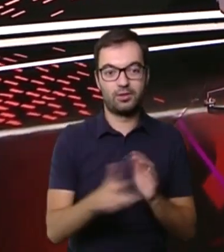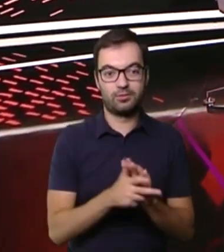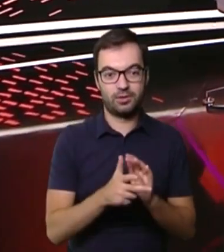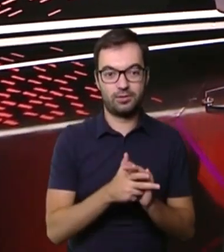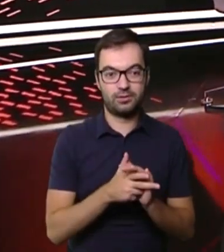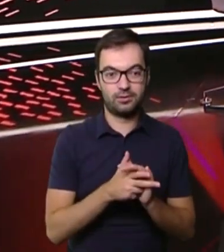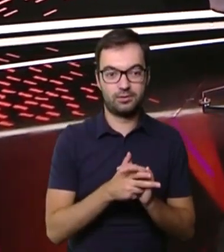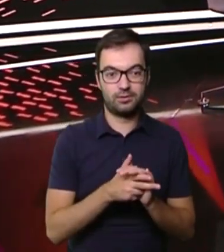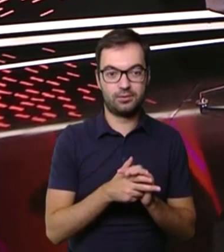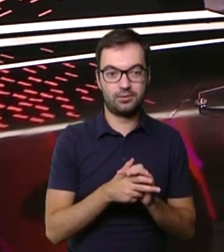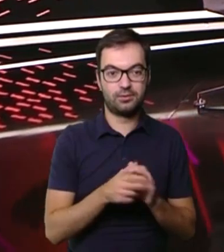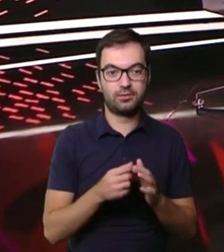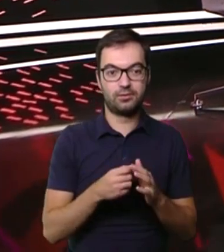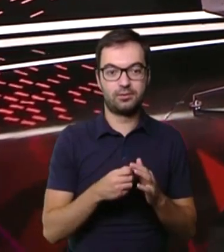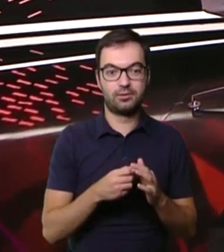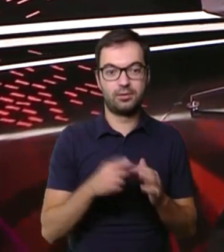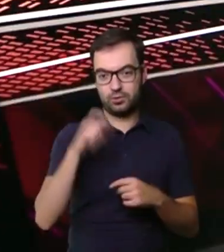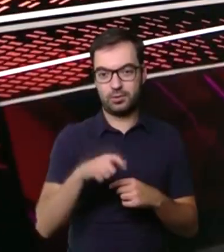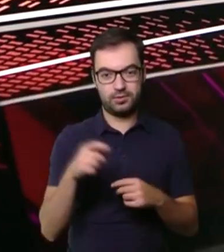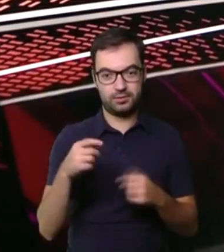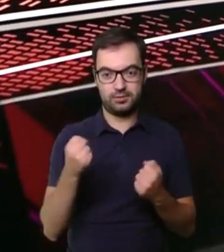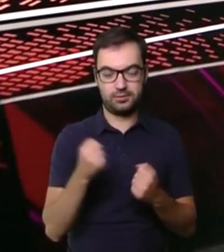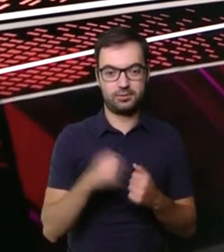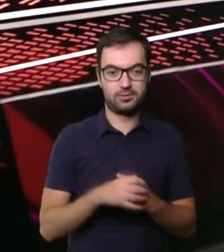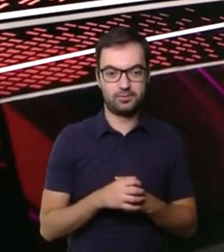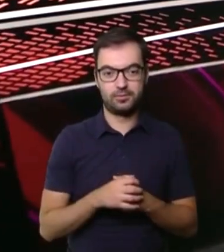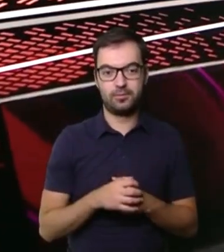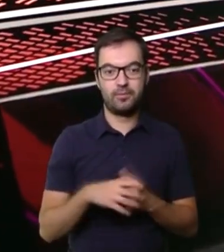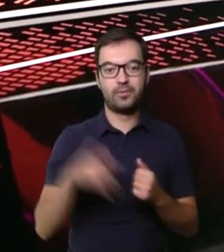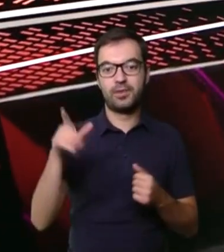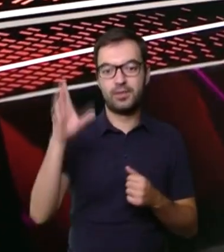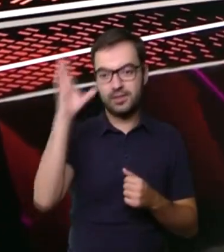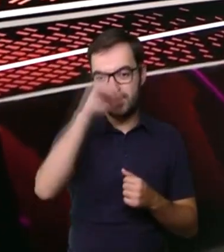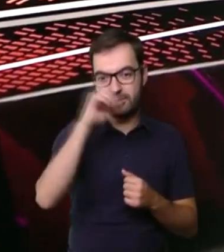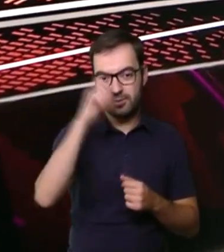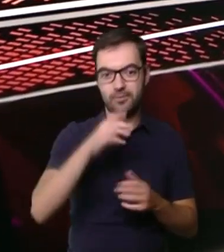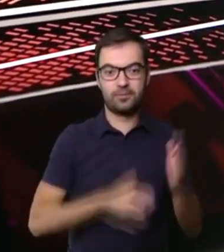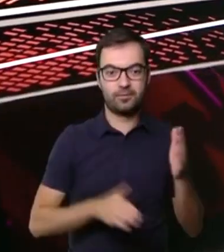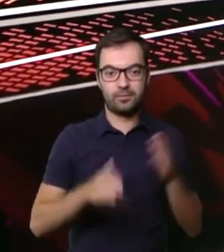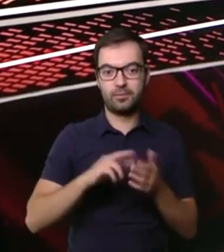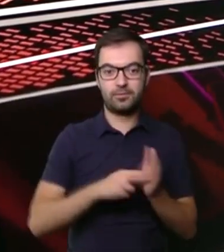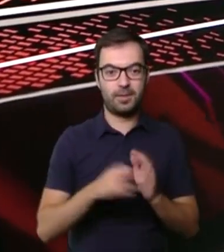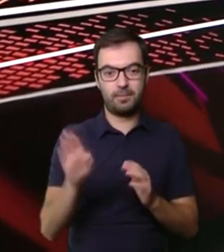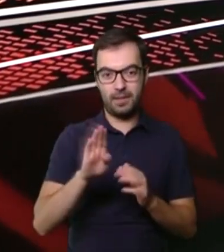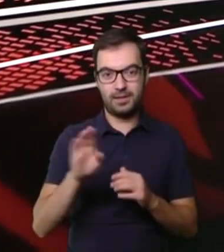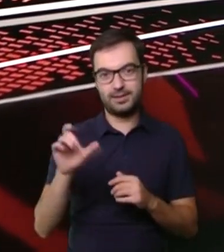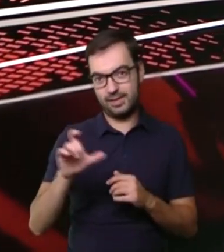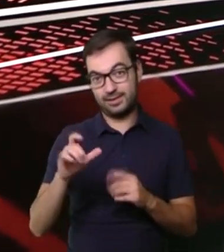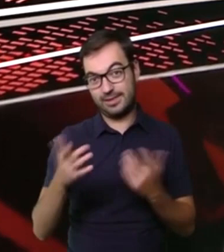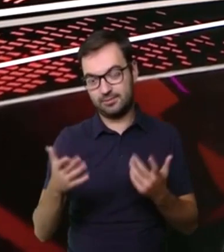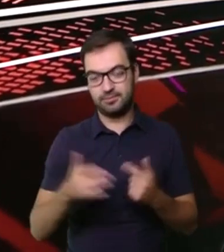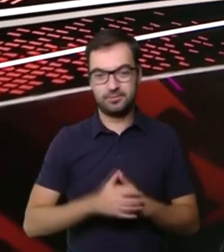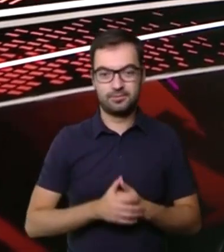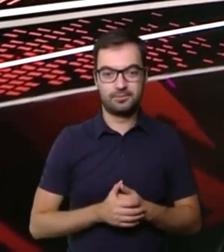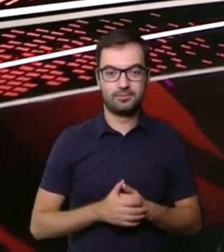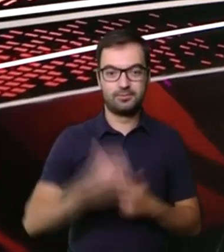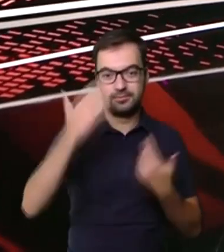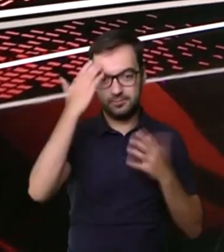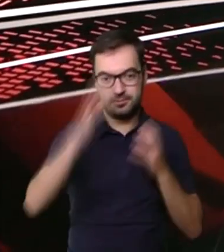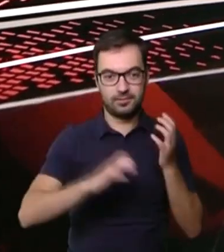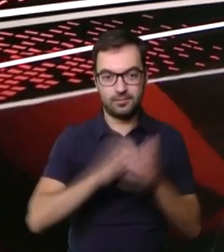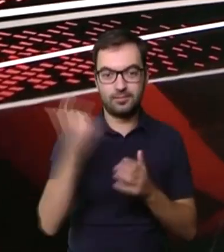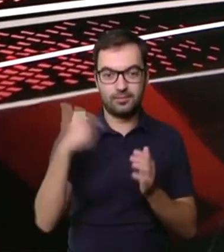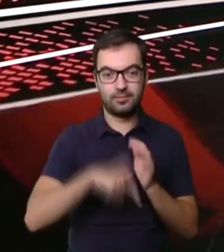rok. Nikt nie postawiłby złamanej złotej reprezentacji. Zapomniał chyba o przygotowaniu planu B i planu C. Na Mistrzostwach Świata